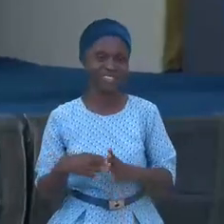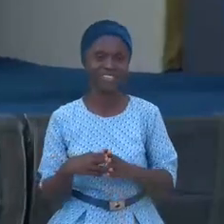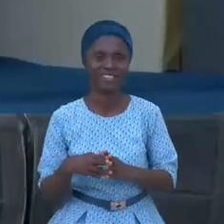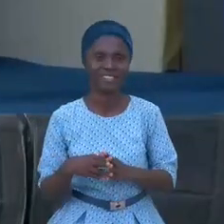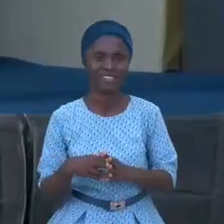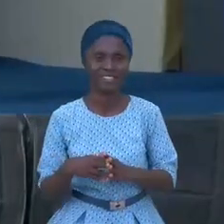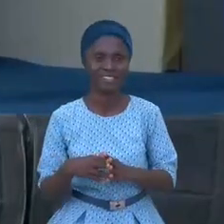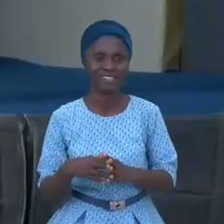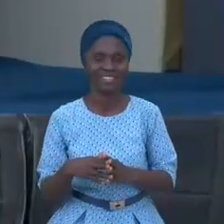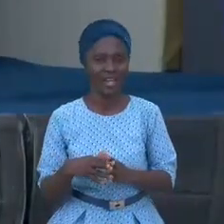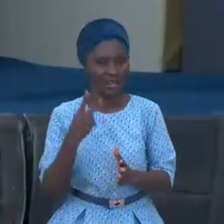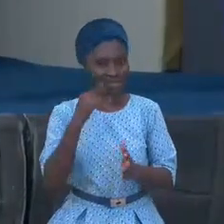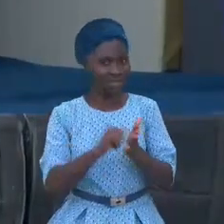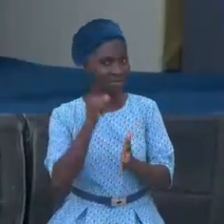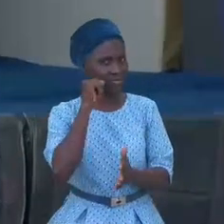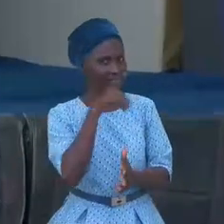Regarde cette femme,